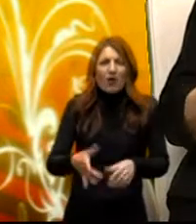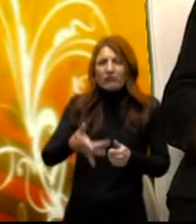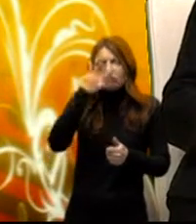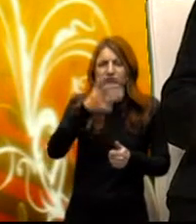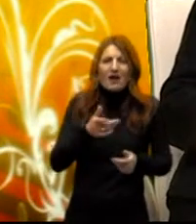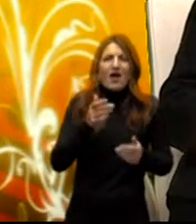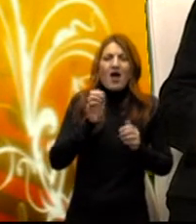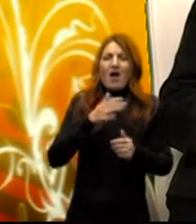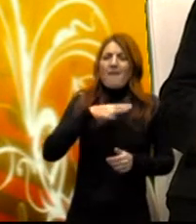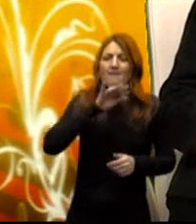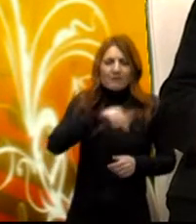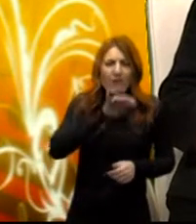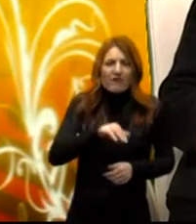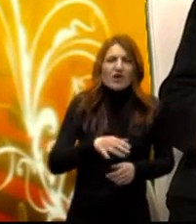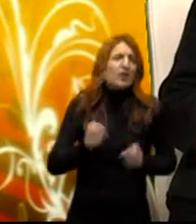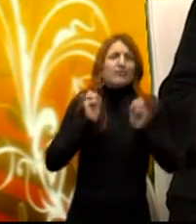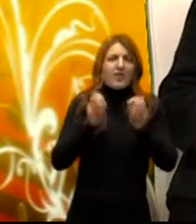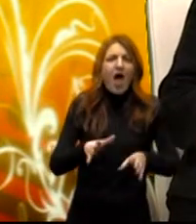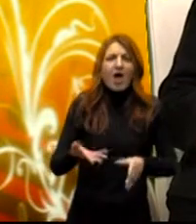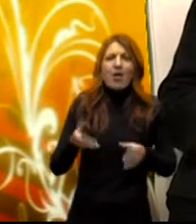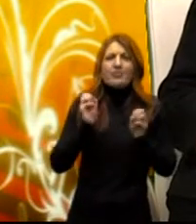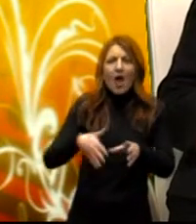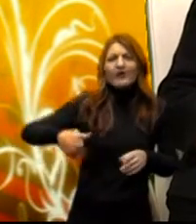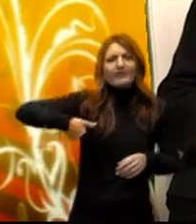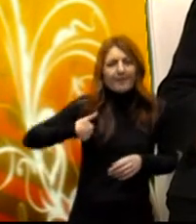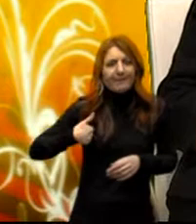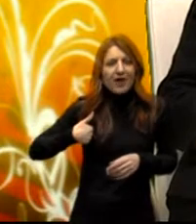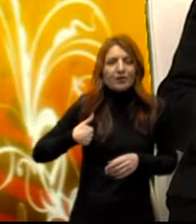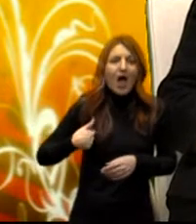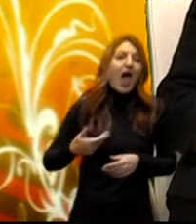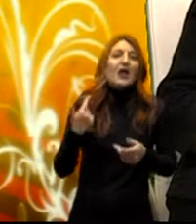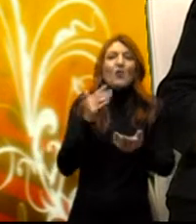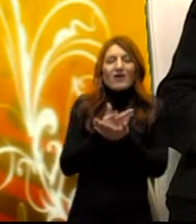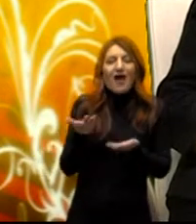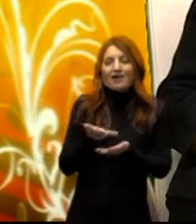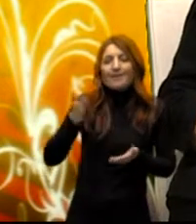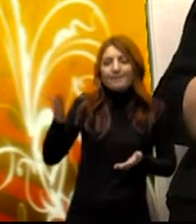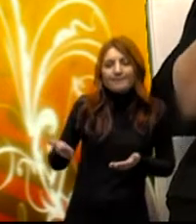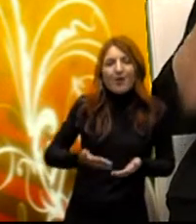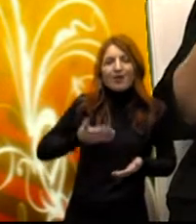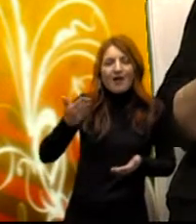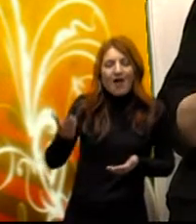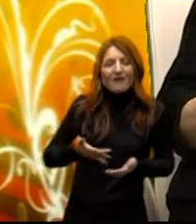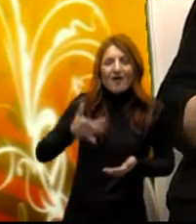povraćanja, temperature i tako dalje. Međutim, svaka ponavljajuća glavobolja koja